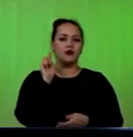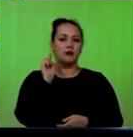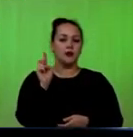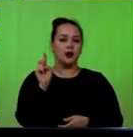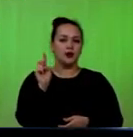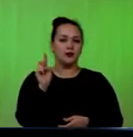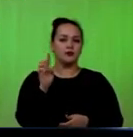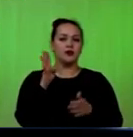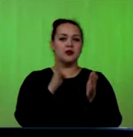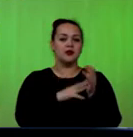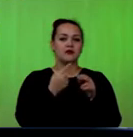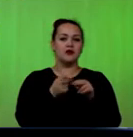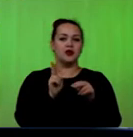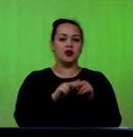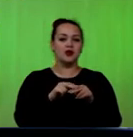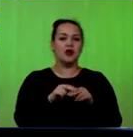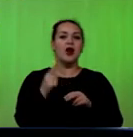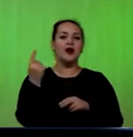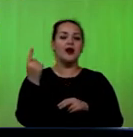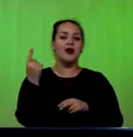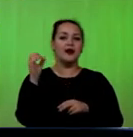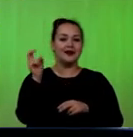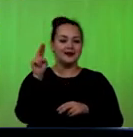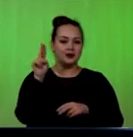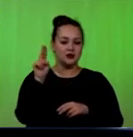b9 это единицы тысяч